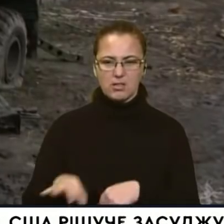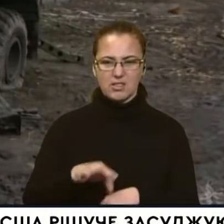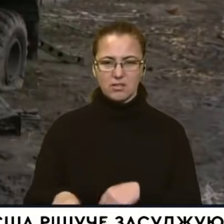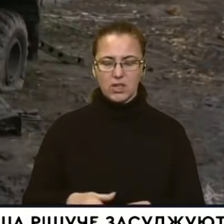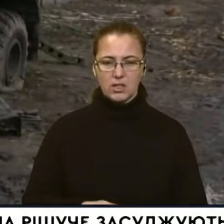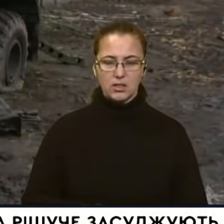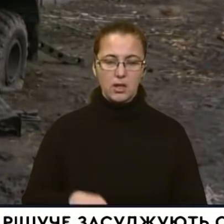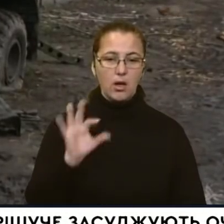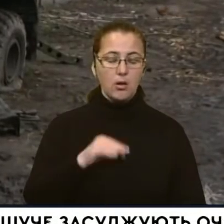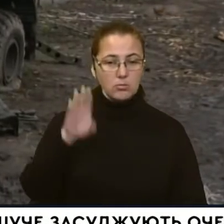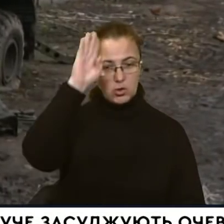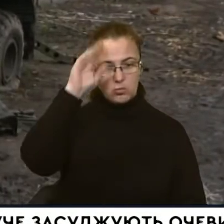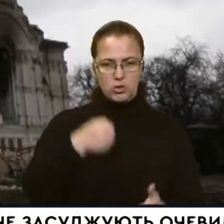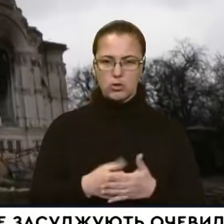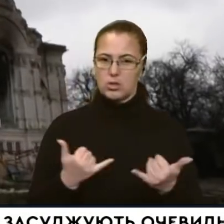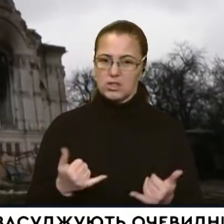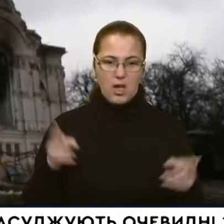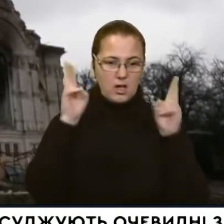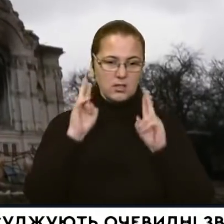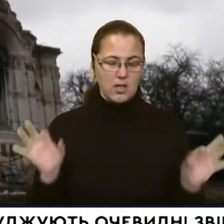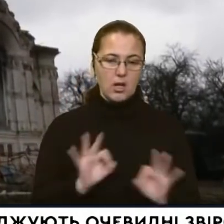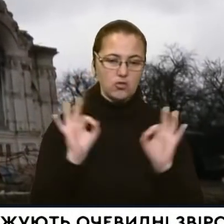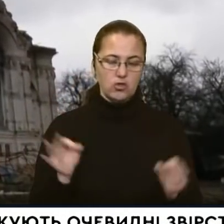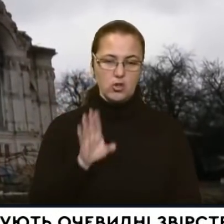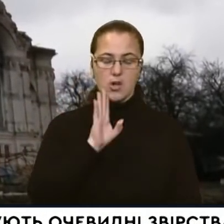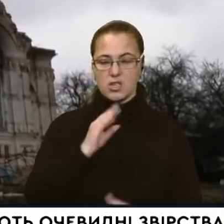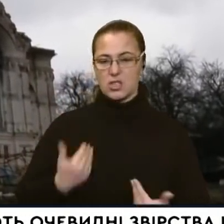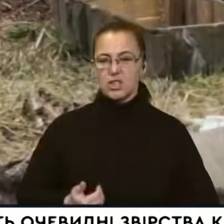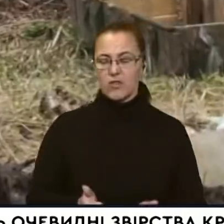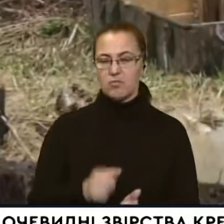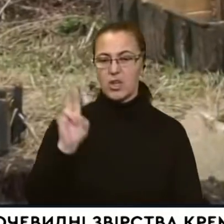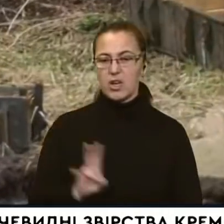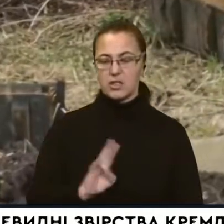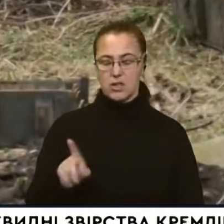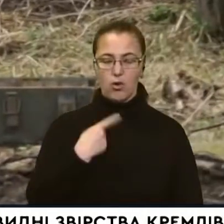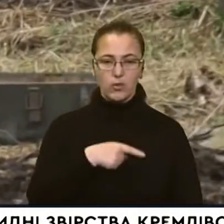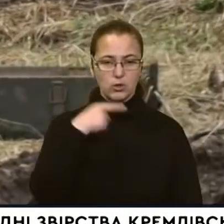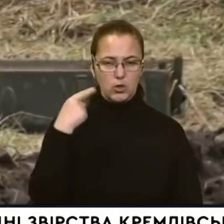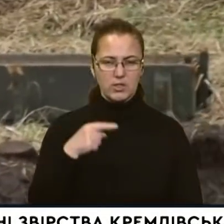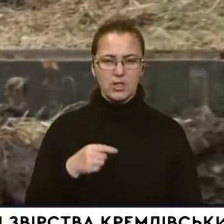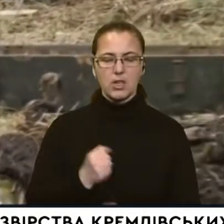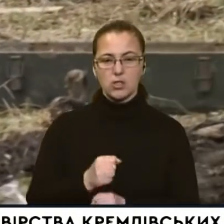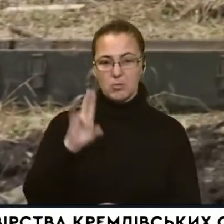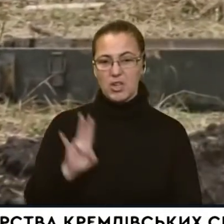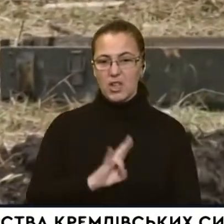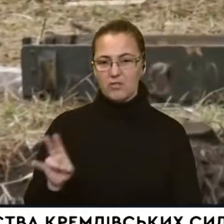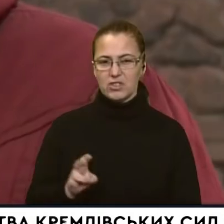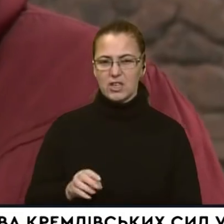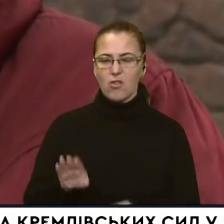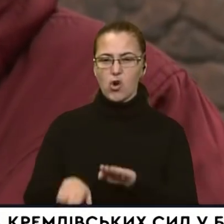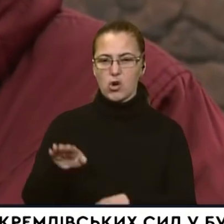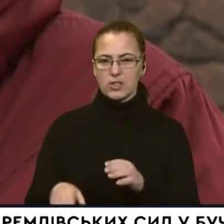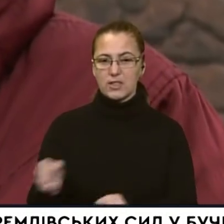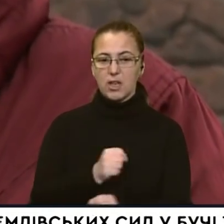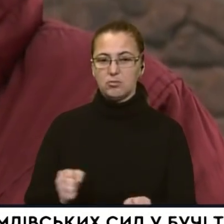людиною. Про нього досі жодної звістки у селі. Антоніна живе біля місцевої церкви. Каже, росіяни влаштували там склад пального та